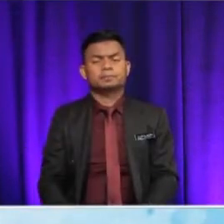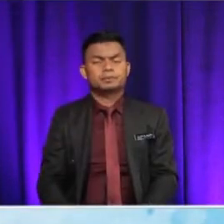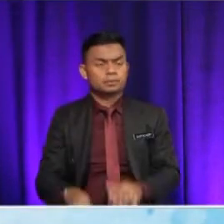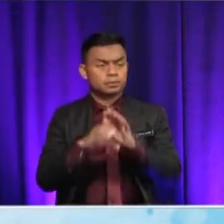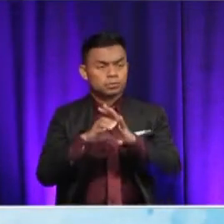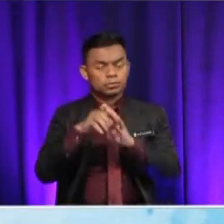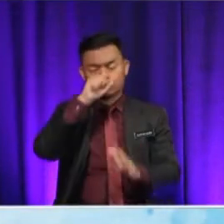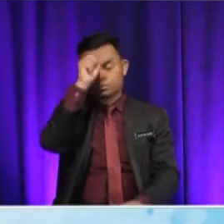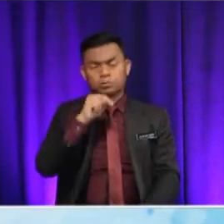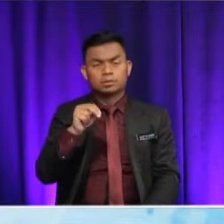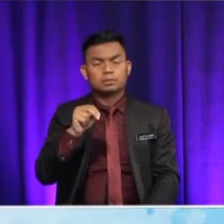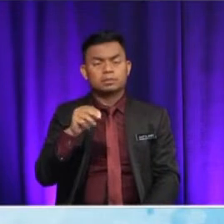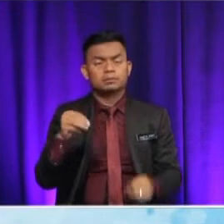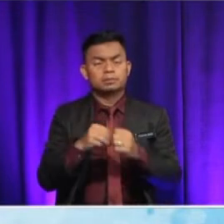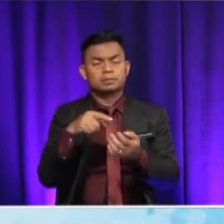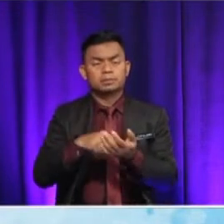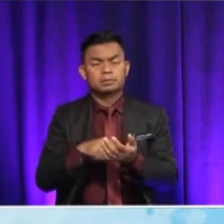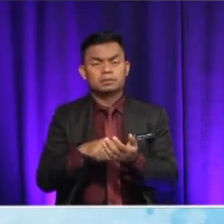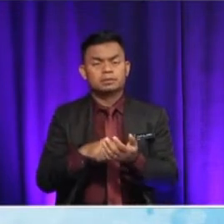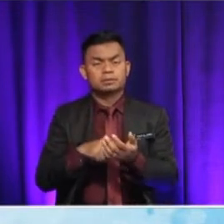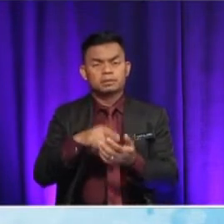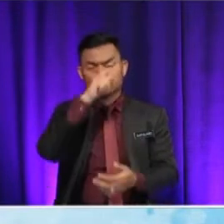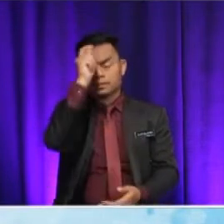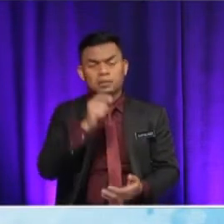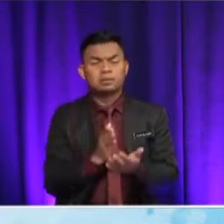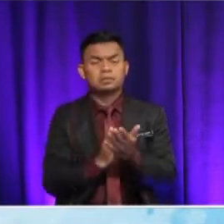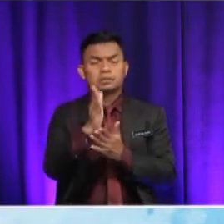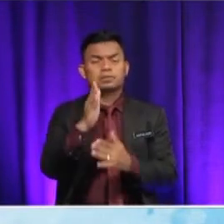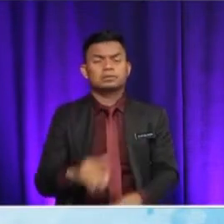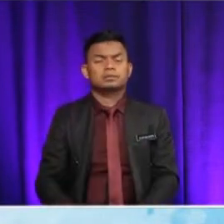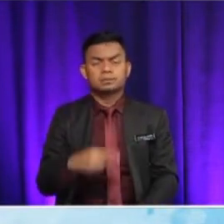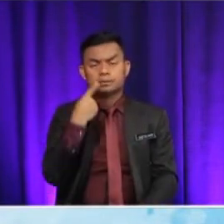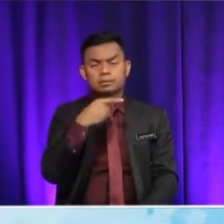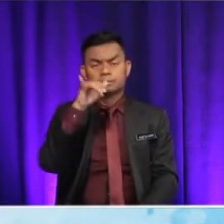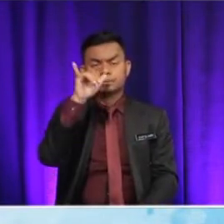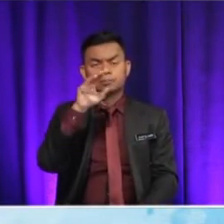jenis ini, dia tanya terus. Jadi murid kena ingatlah. Okey, siapa nak cuba jawab yang ni?